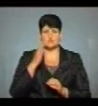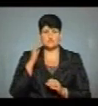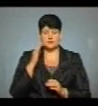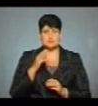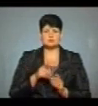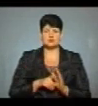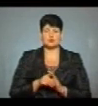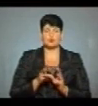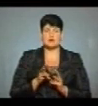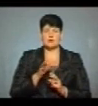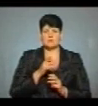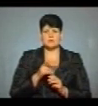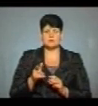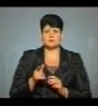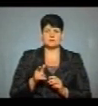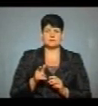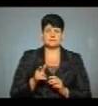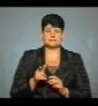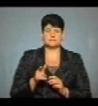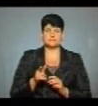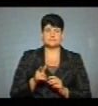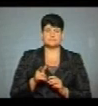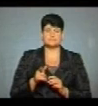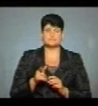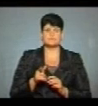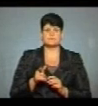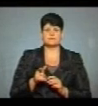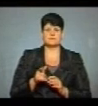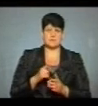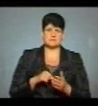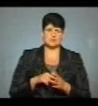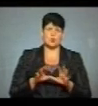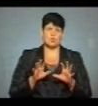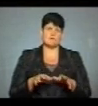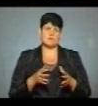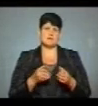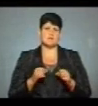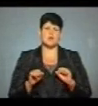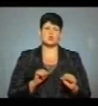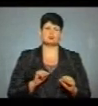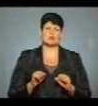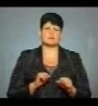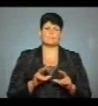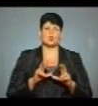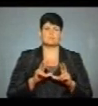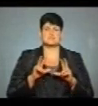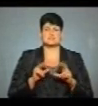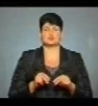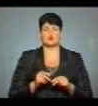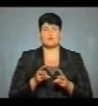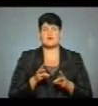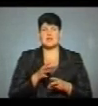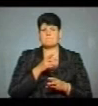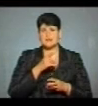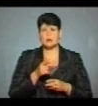початку опалювального періоду. Після рішення виконавчого комітету, так? Ну, так, міський голова практично приймає розпорядження і пообіцяти, що опалювальний період